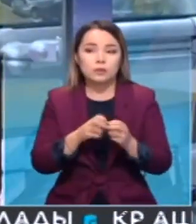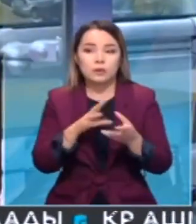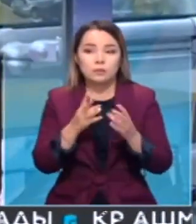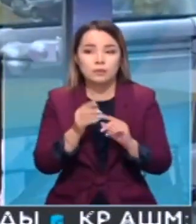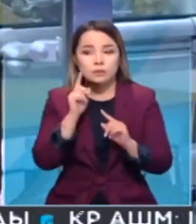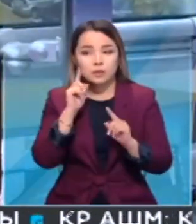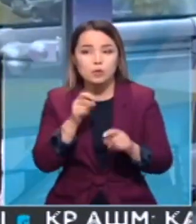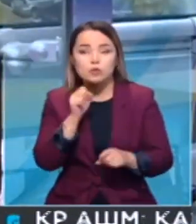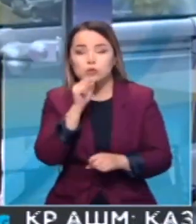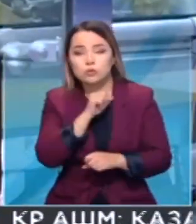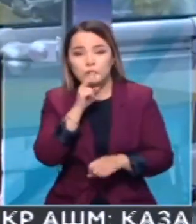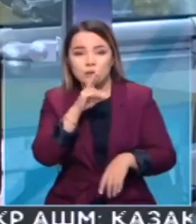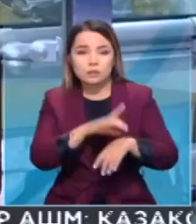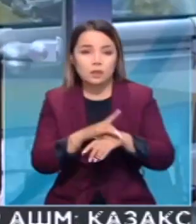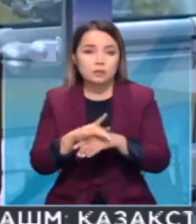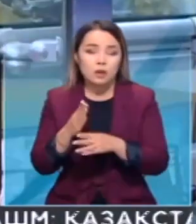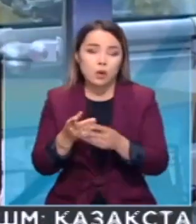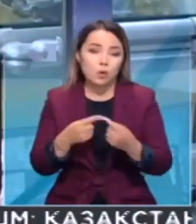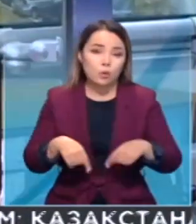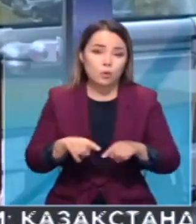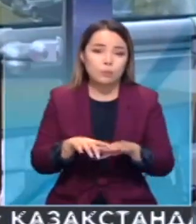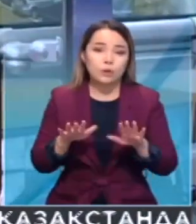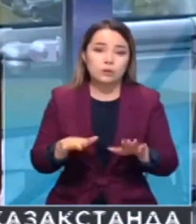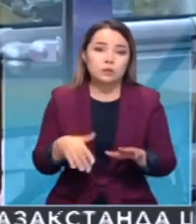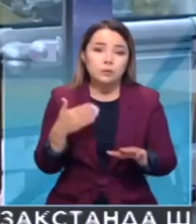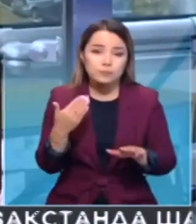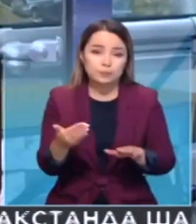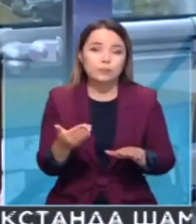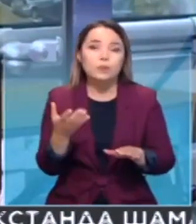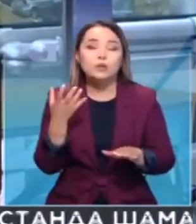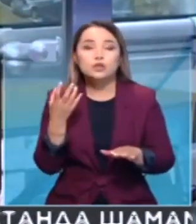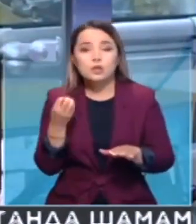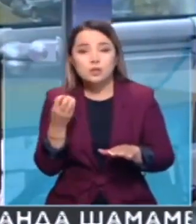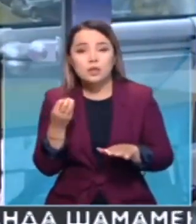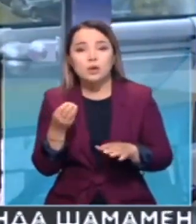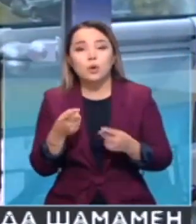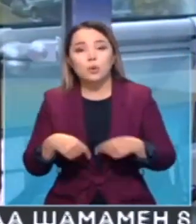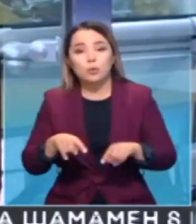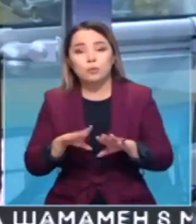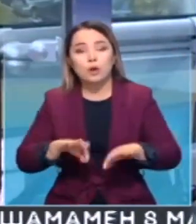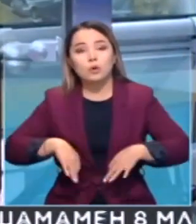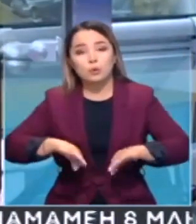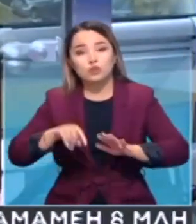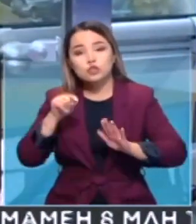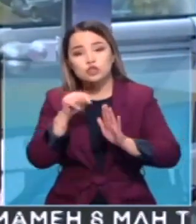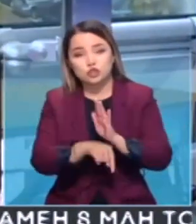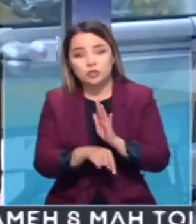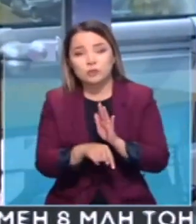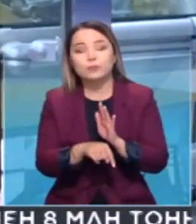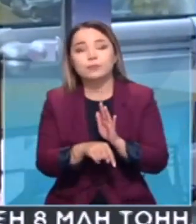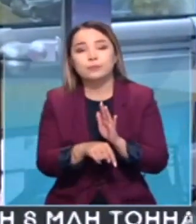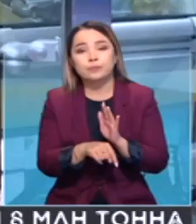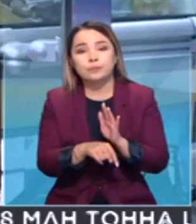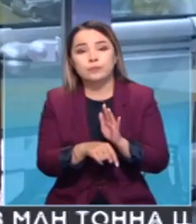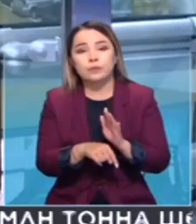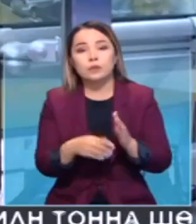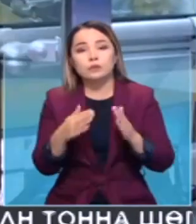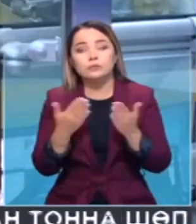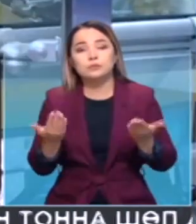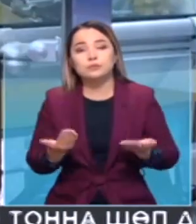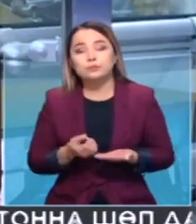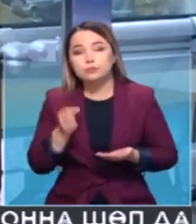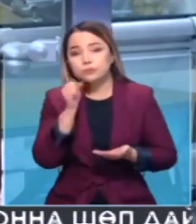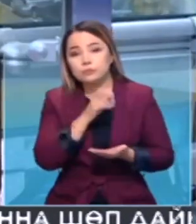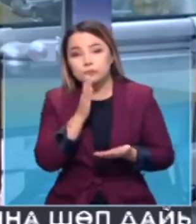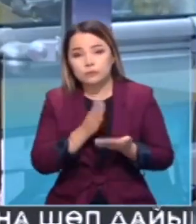болып отырған ұрлық деректері қоғамдық орындарда және қоғамдық көліктердің ішінде пәтер